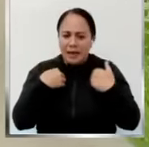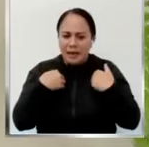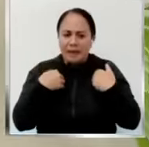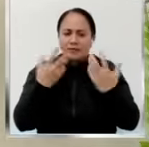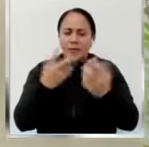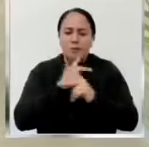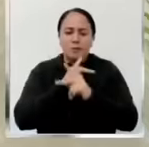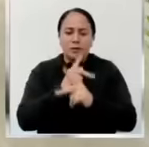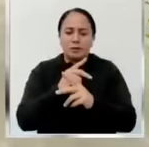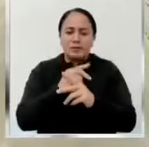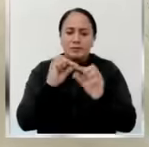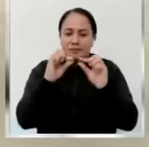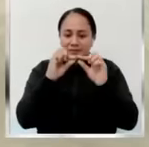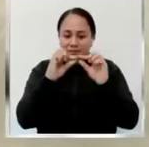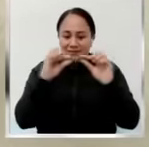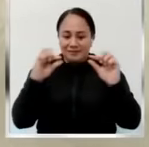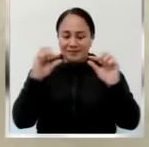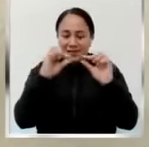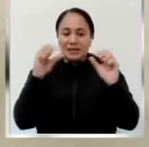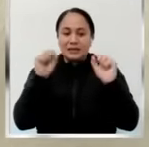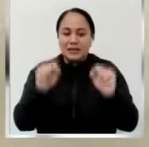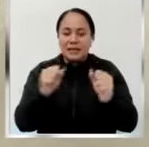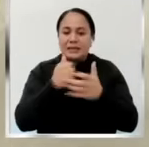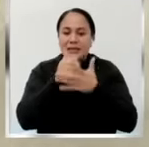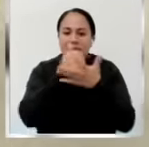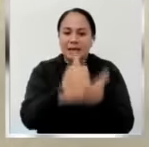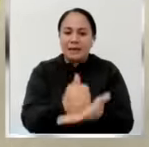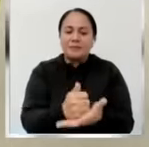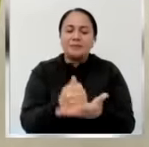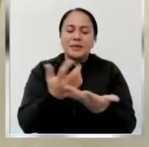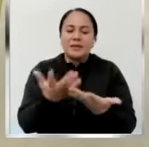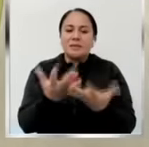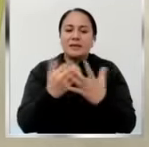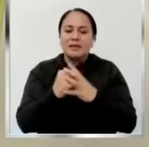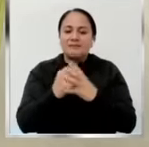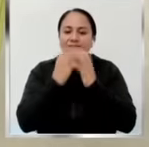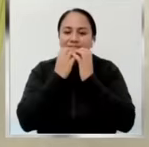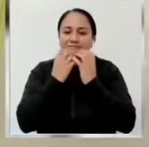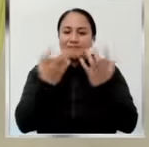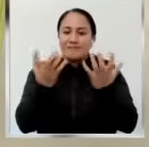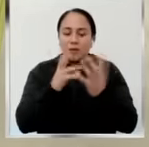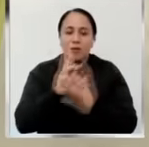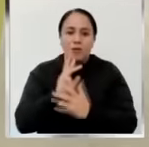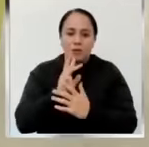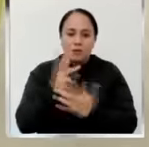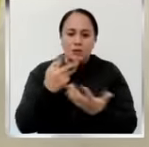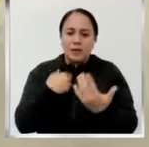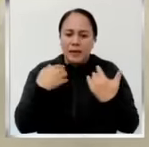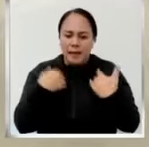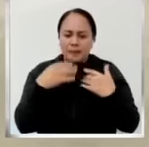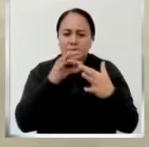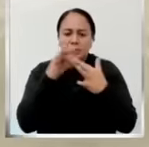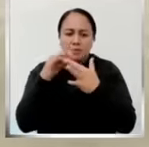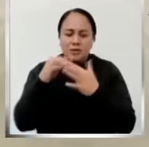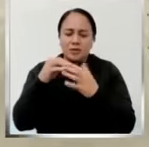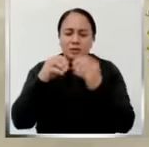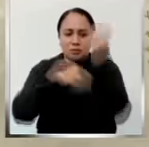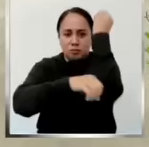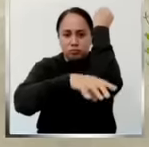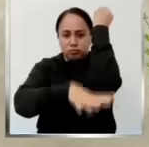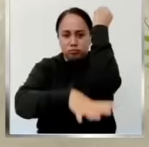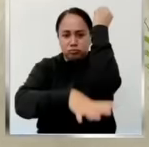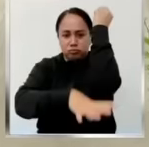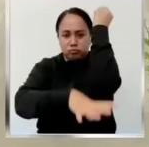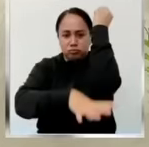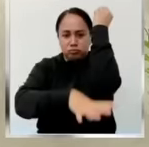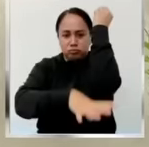layer na nakakatulong naman para hindi agad mag-evaporate ang tubig sa loob. Meron din silang specialized roots na mabilis sumisip-sip ng